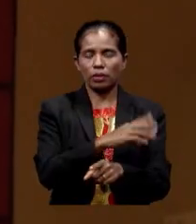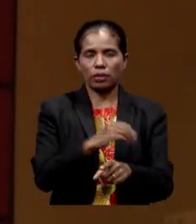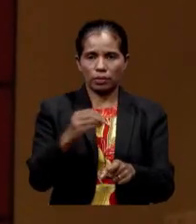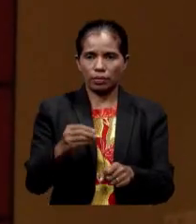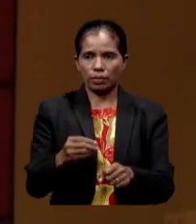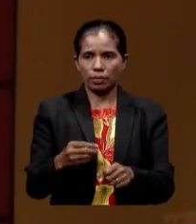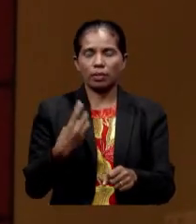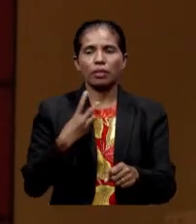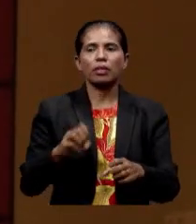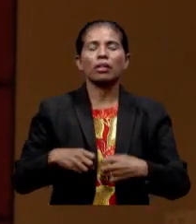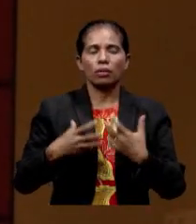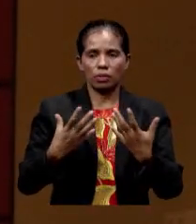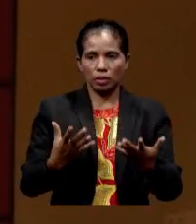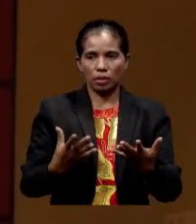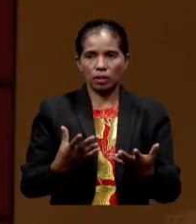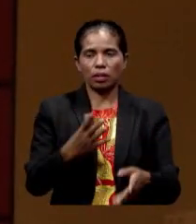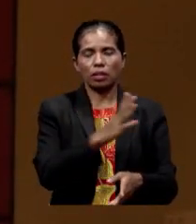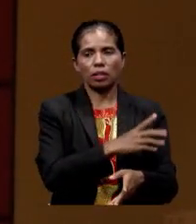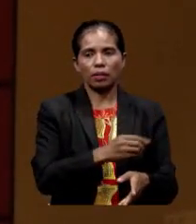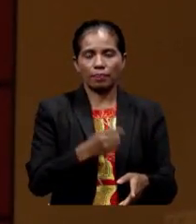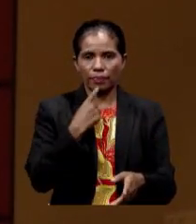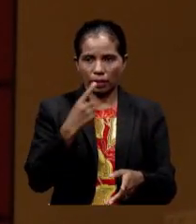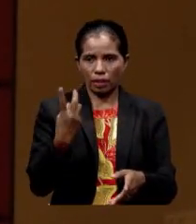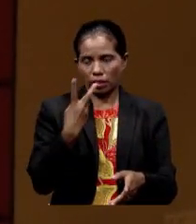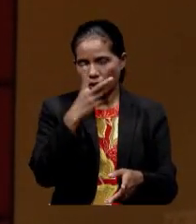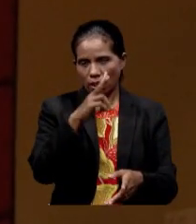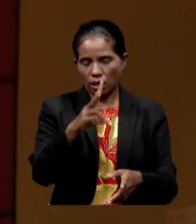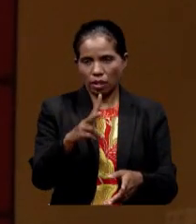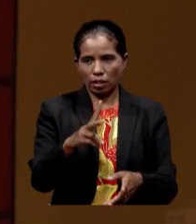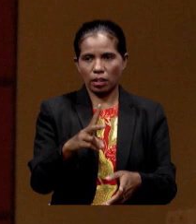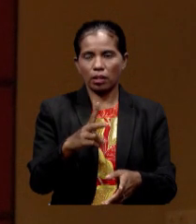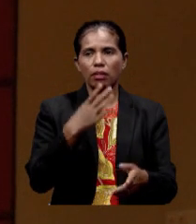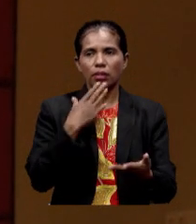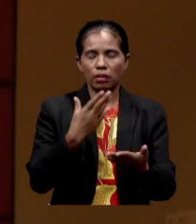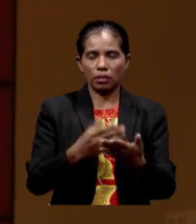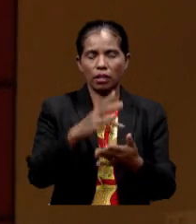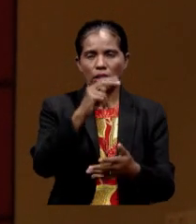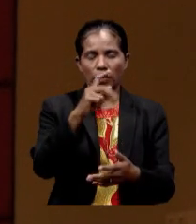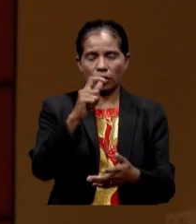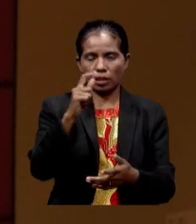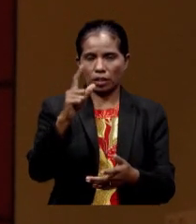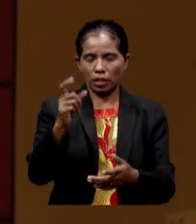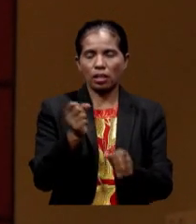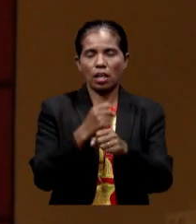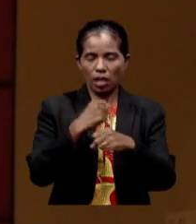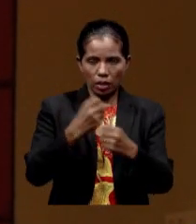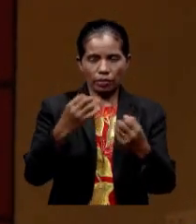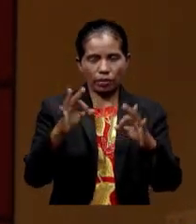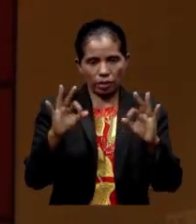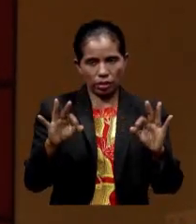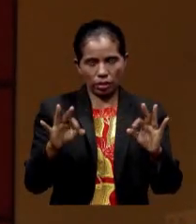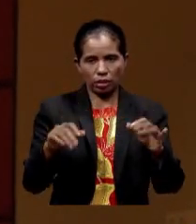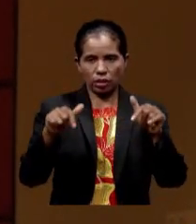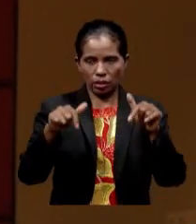bagaimana komoditi komoditi yang sebenarnya kita di NTT sudah lakukan lebih dahulu ya